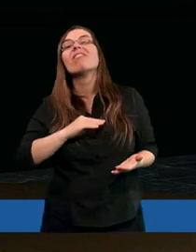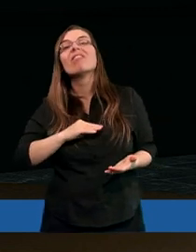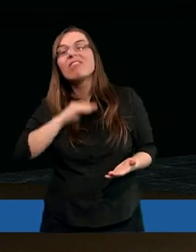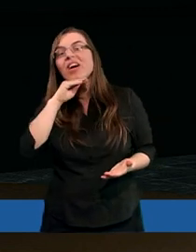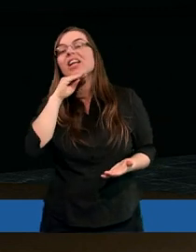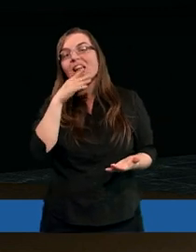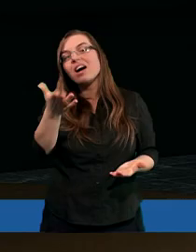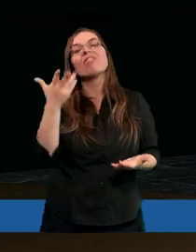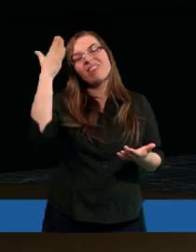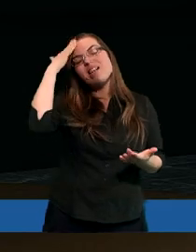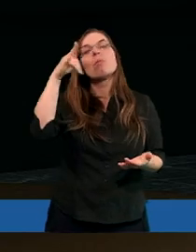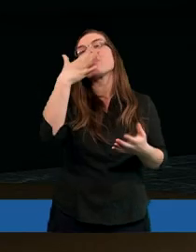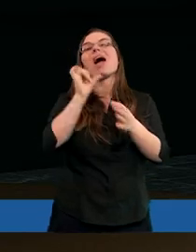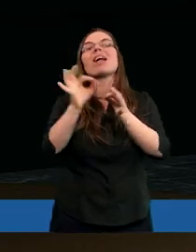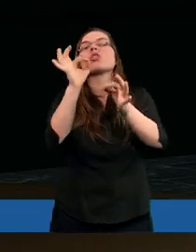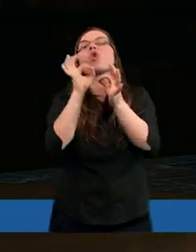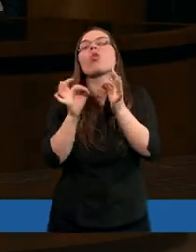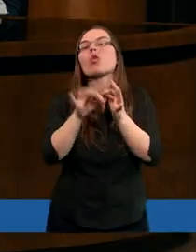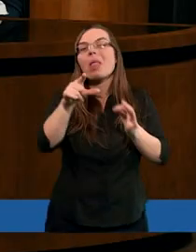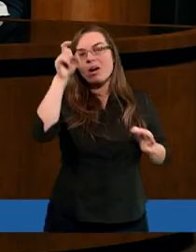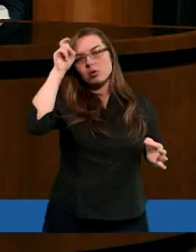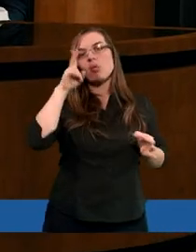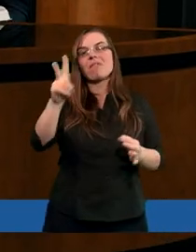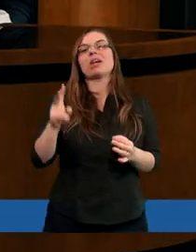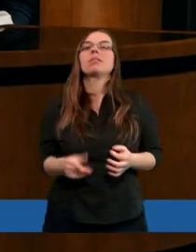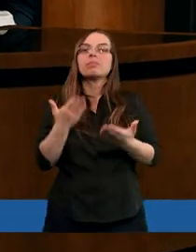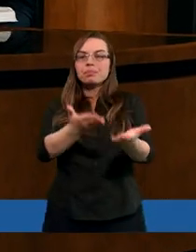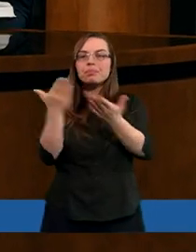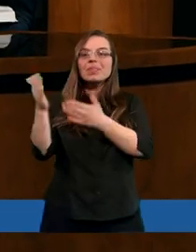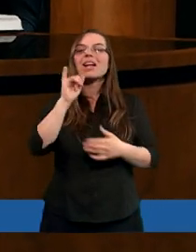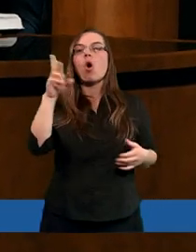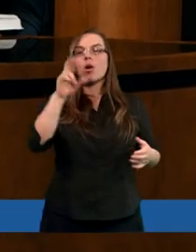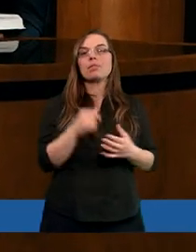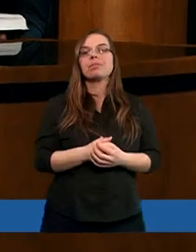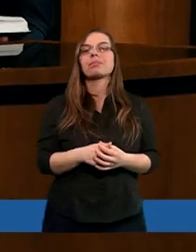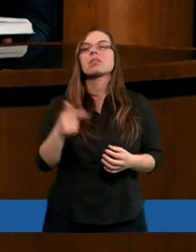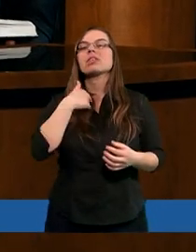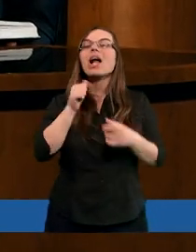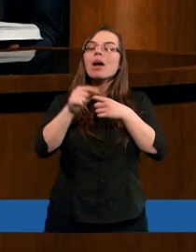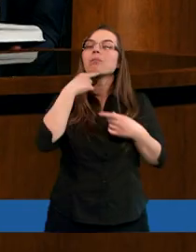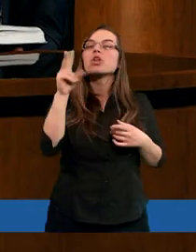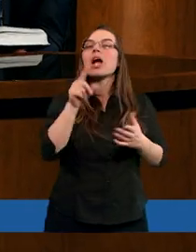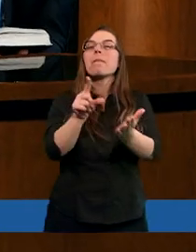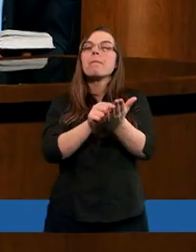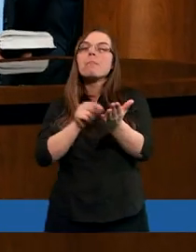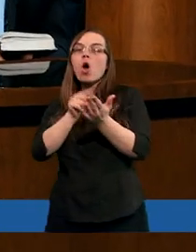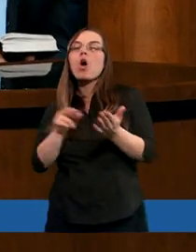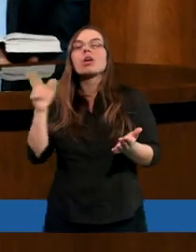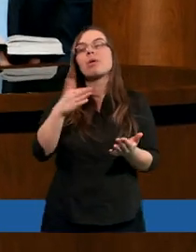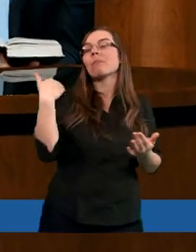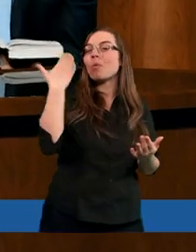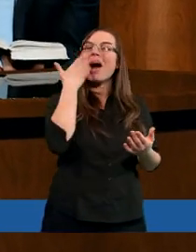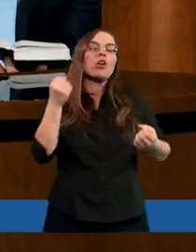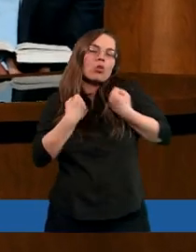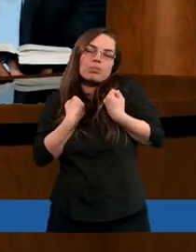nie był to doskonały człowiek. Tak. Proszę bardzo, Igor. Ja też widzę właśnie, że Piotr był bardzo